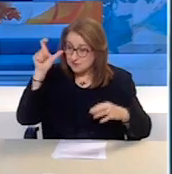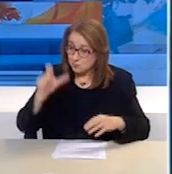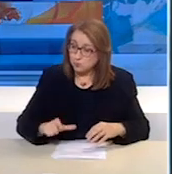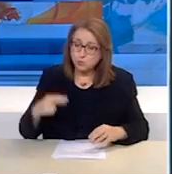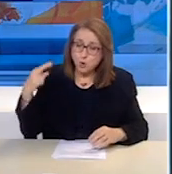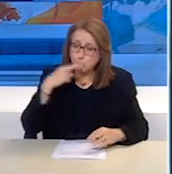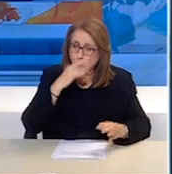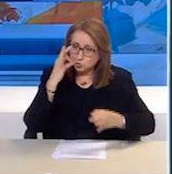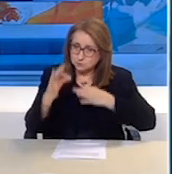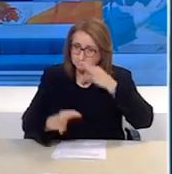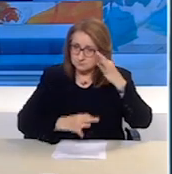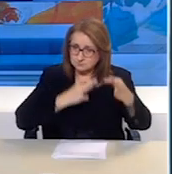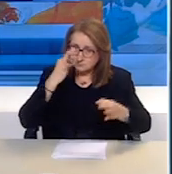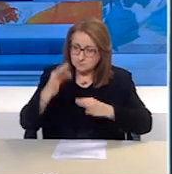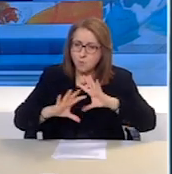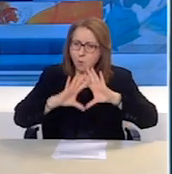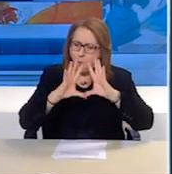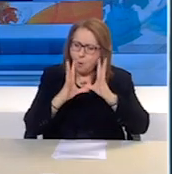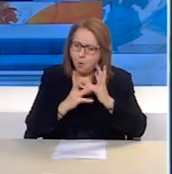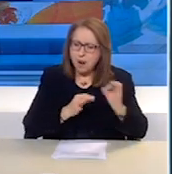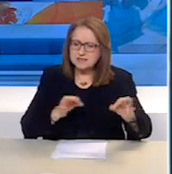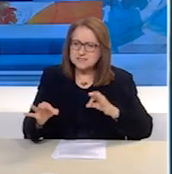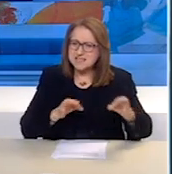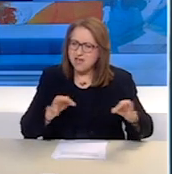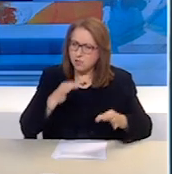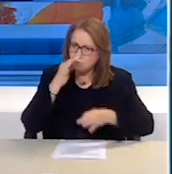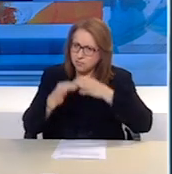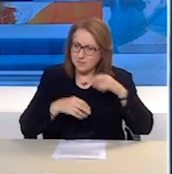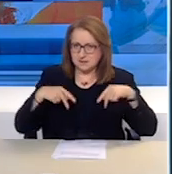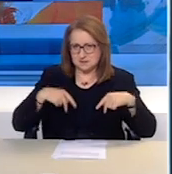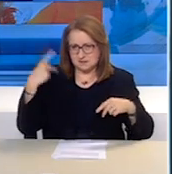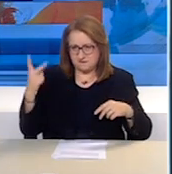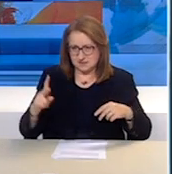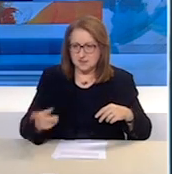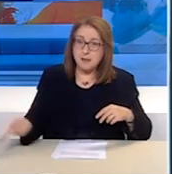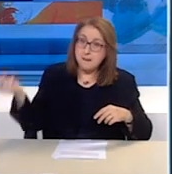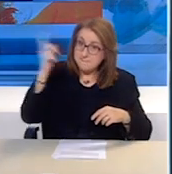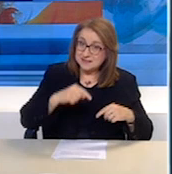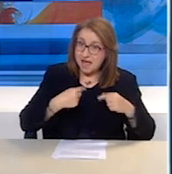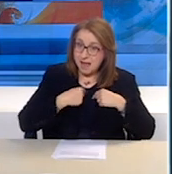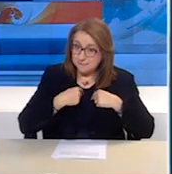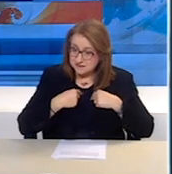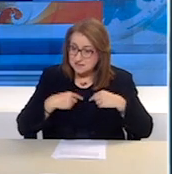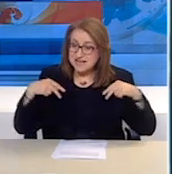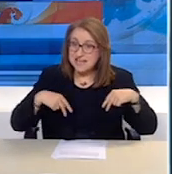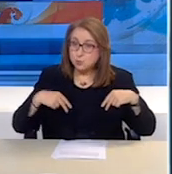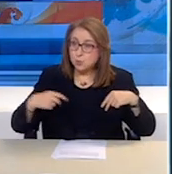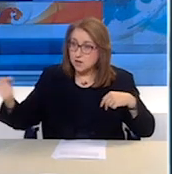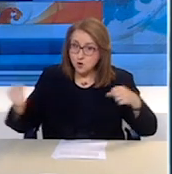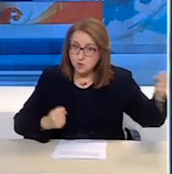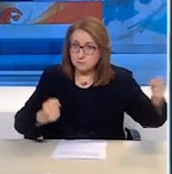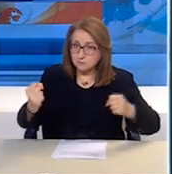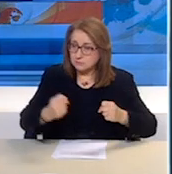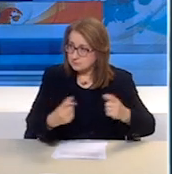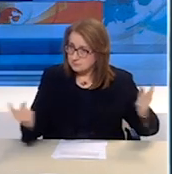Πρωθυπουργός, εξηγώντας το κυβερνητικό σχέδιο. Θα ακολουθήσει ενημέρωση από εμάς εδώ και τα αρμόδια Υπουργεία για το πώς ακριβώς θα